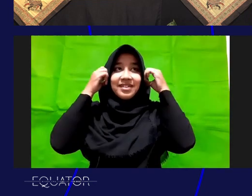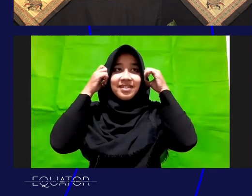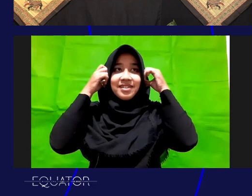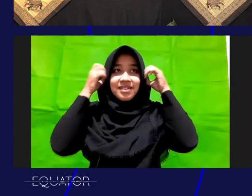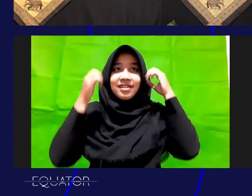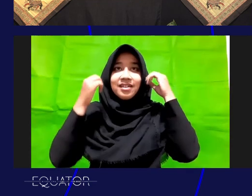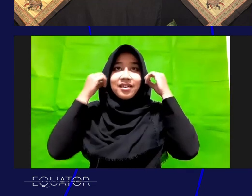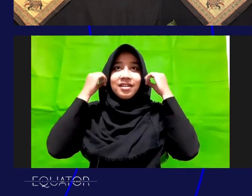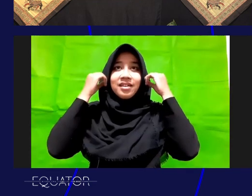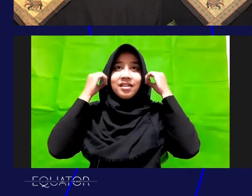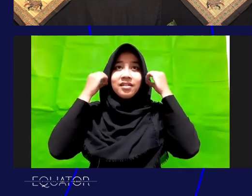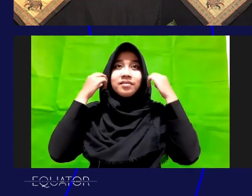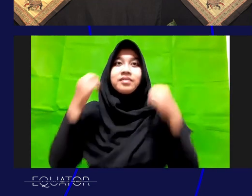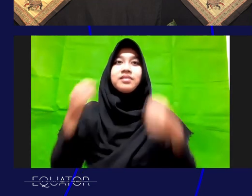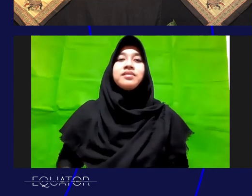Daniel.